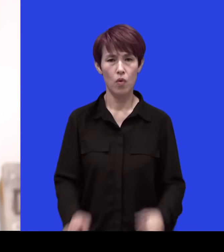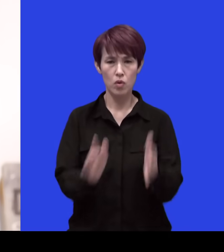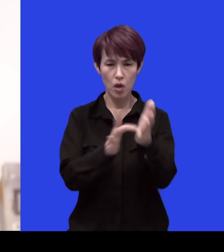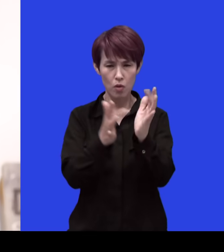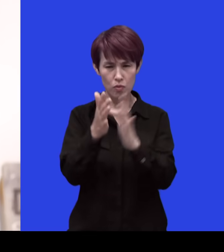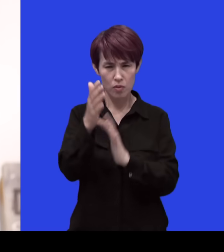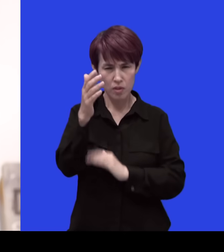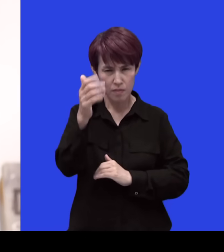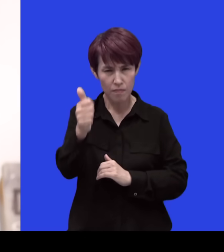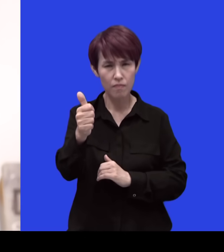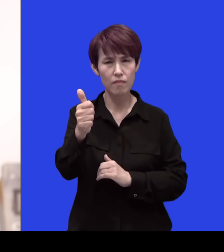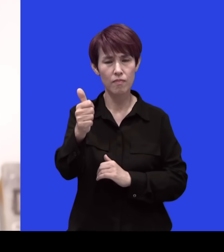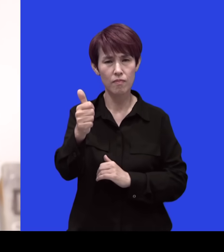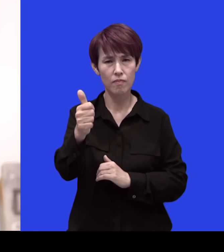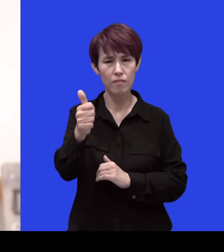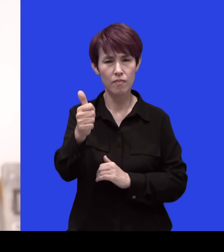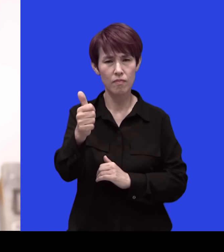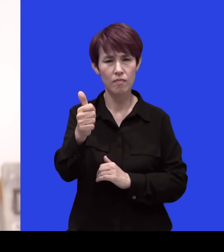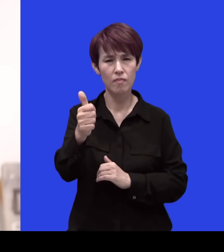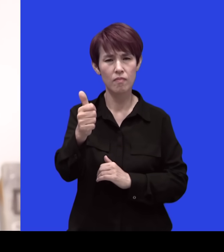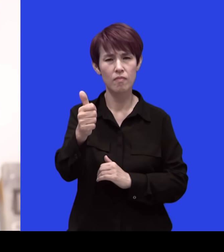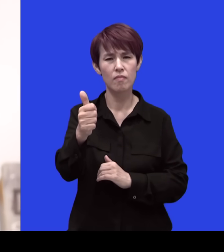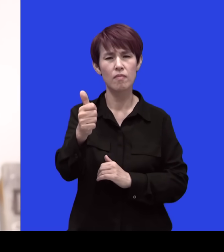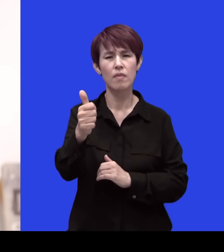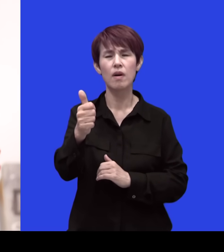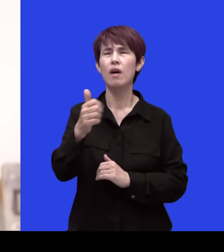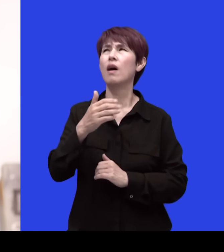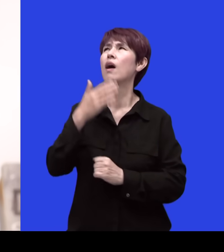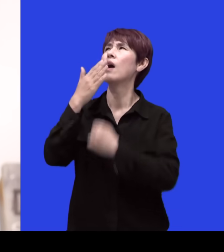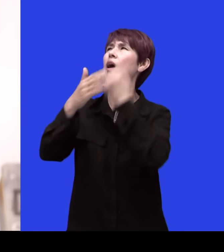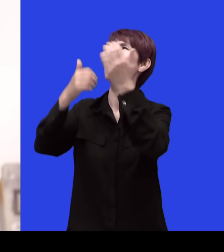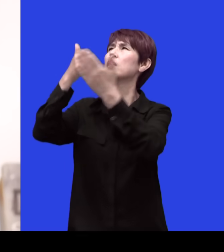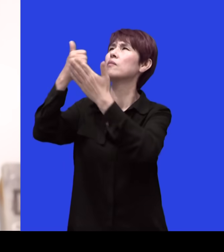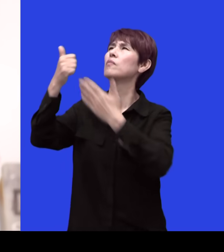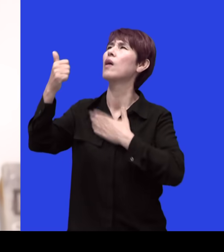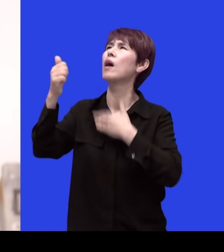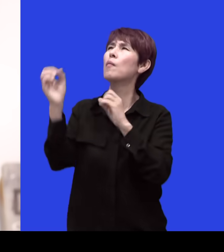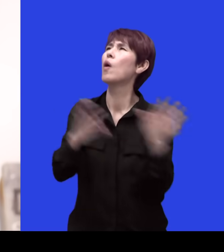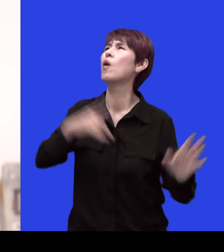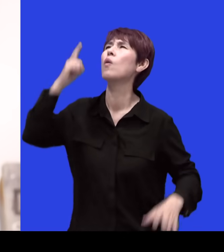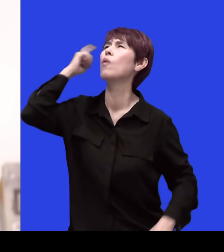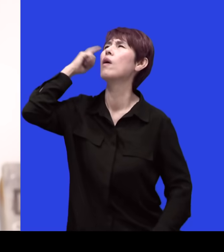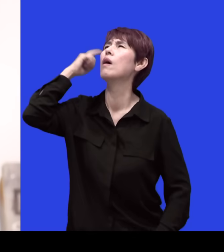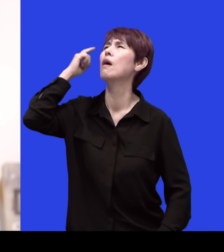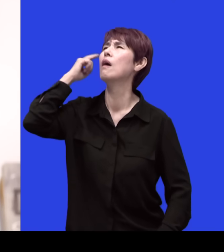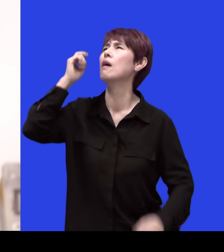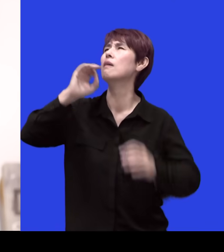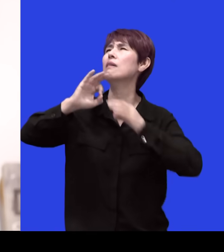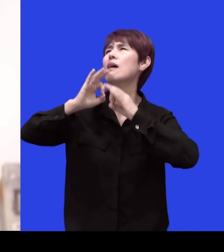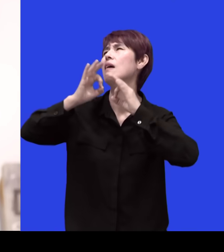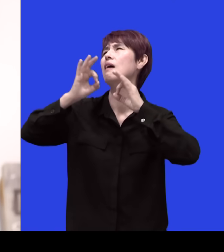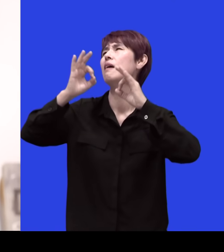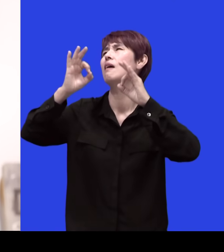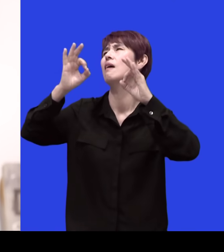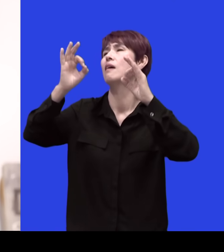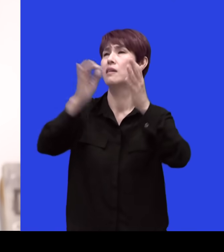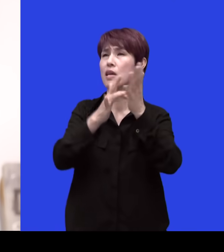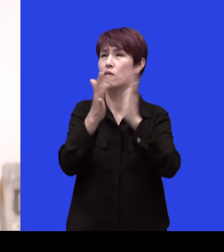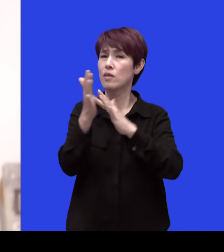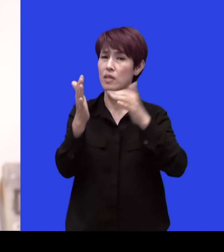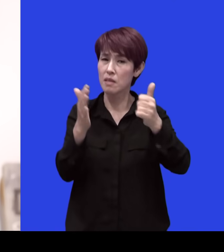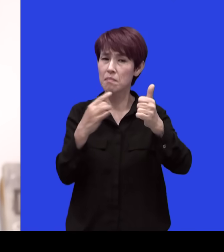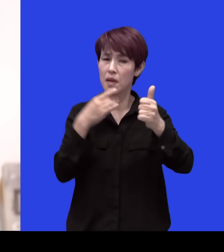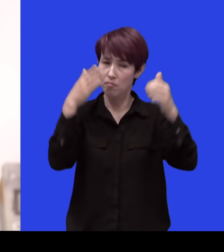예수님만 철저하게 엘렐리 나마 사박더니 나야 어째 나를 버리시나이까 그런 예수님만